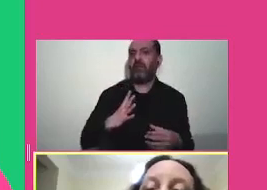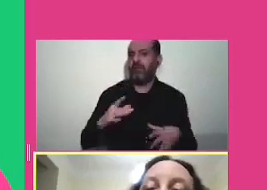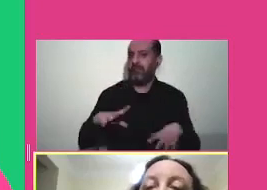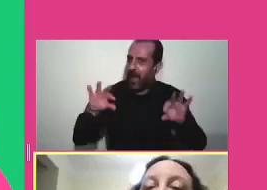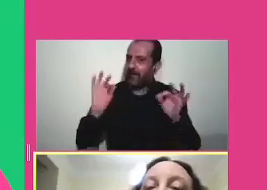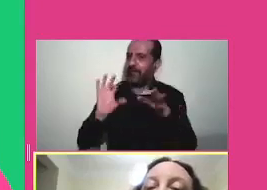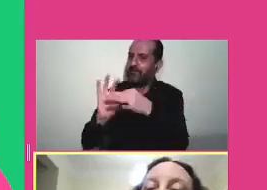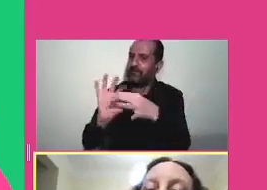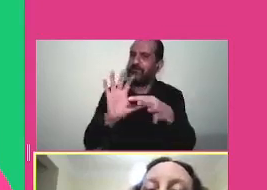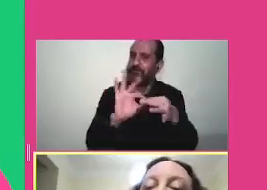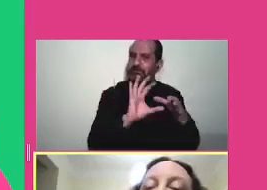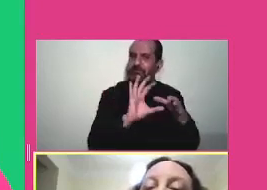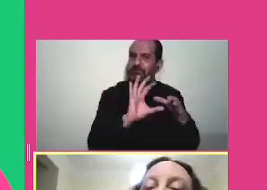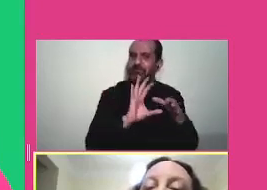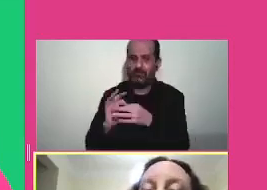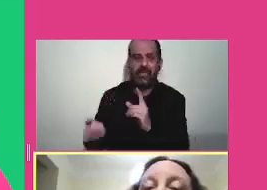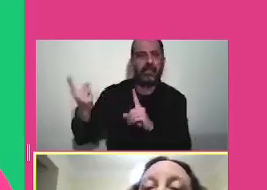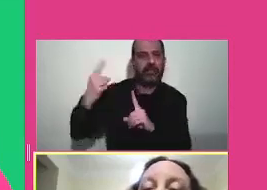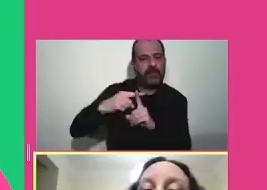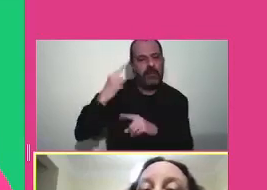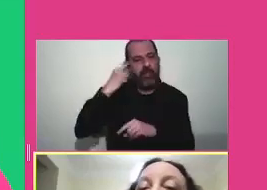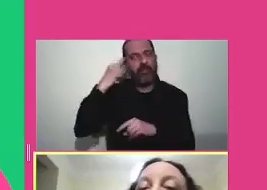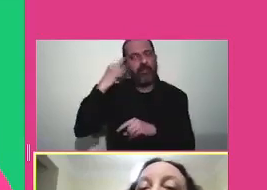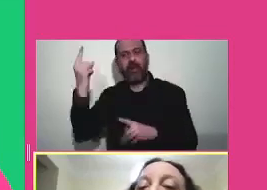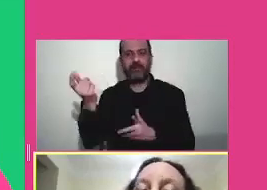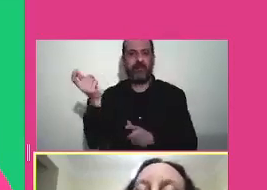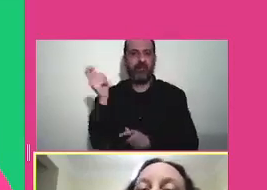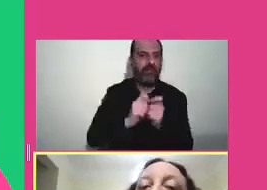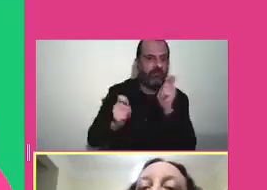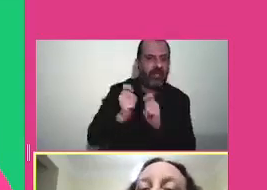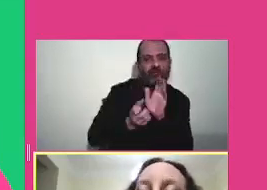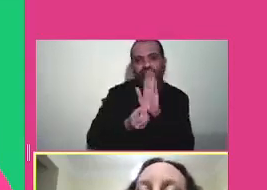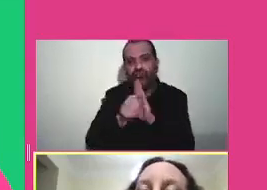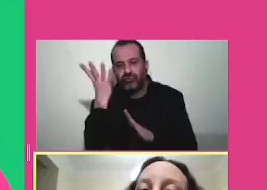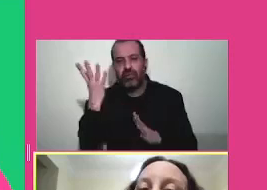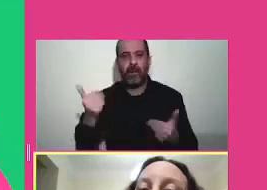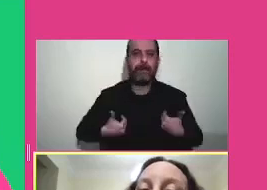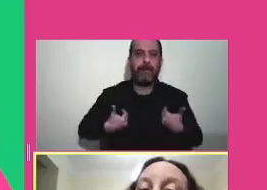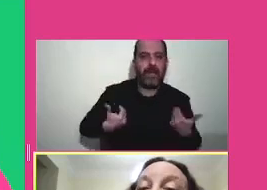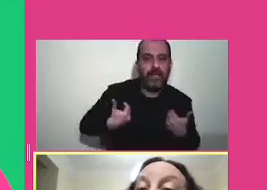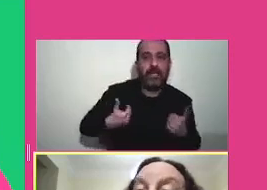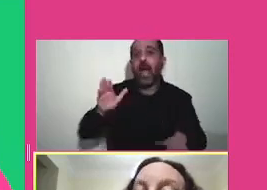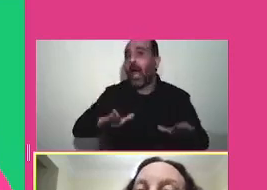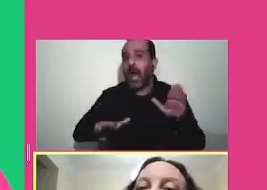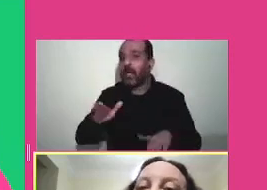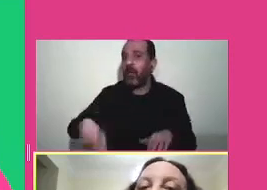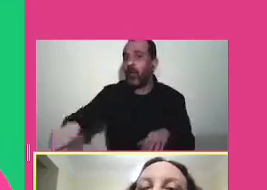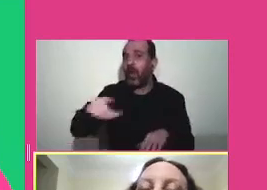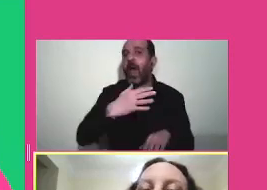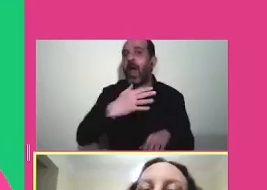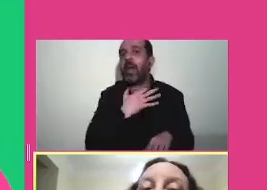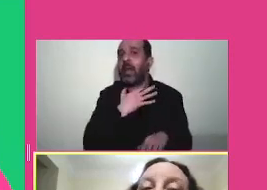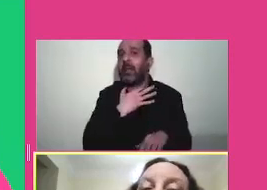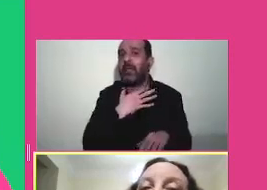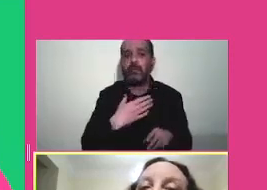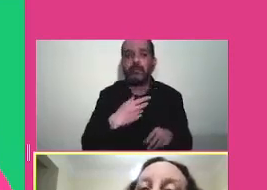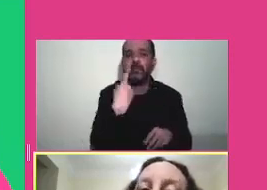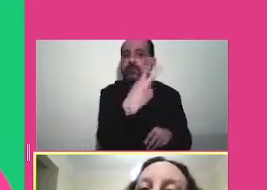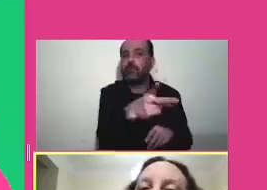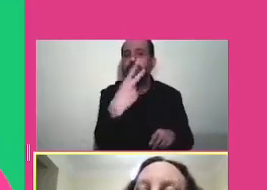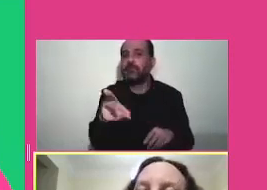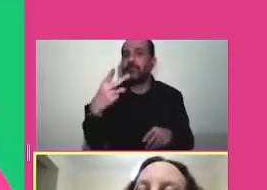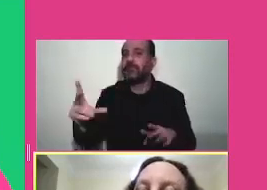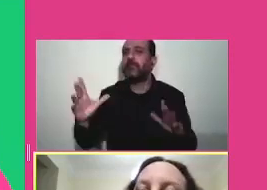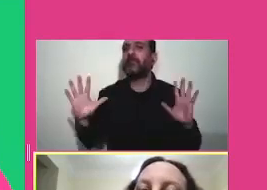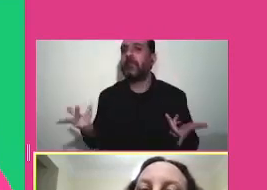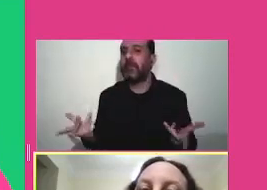δημιουργία και κάποιων ιδεών για παιχνίδια με βάση τις ανάγκες των ανθρώπων και με βάση αυτό που